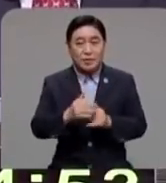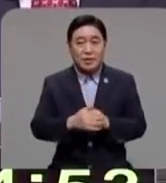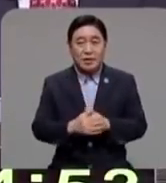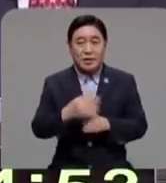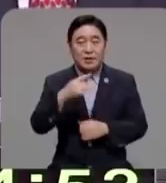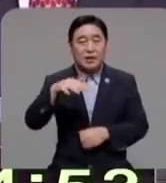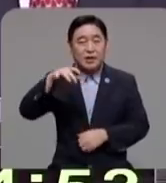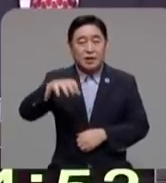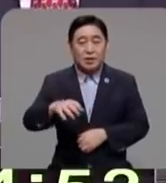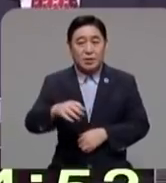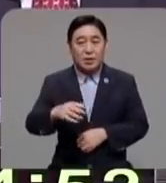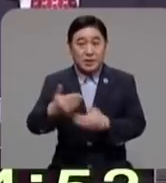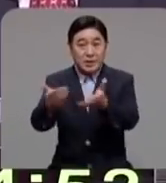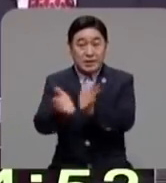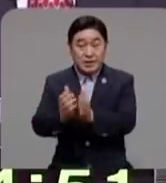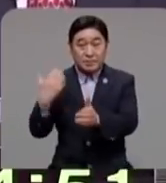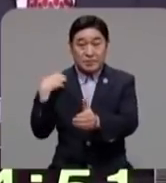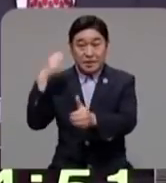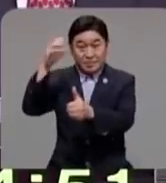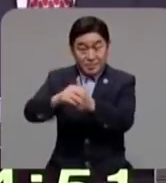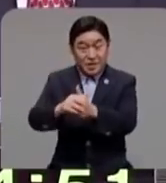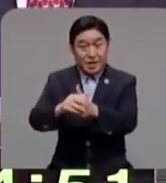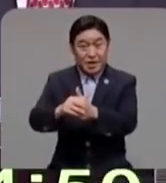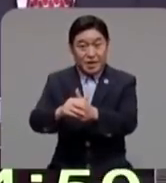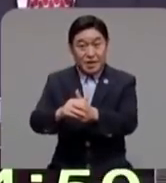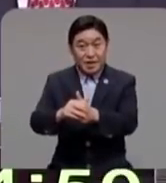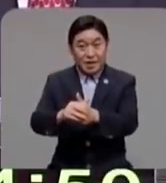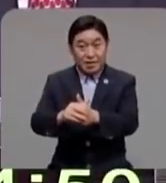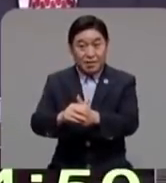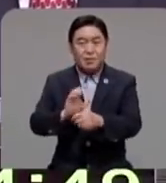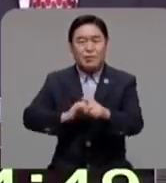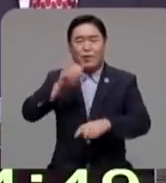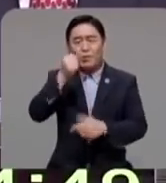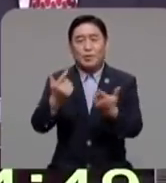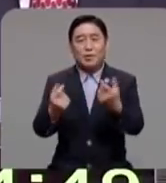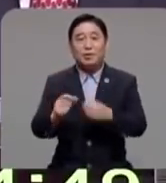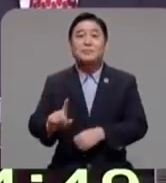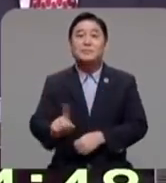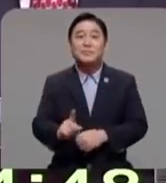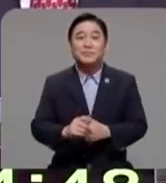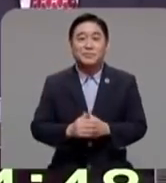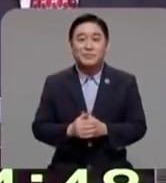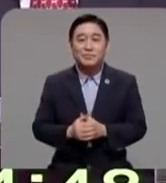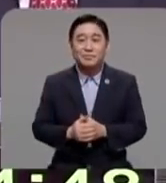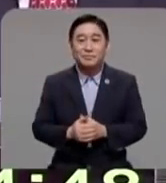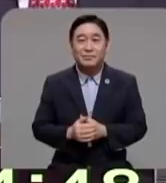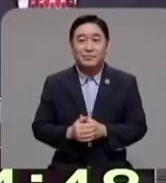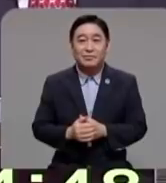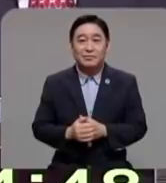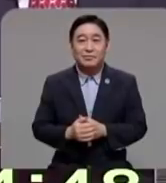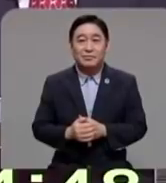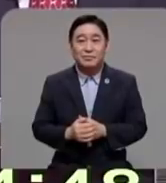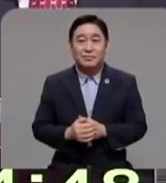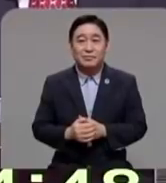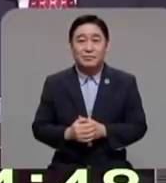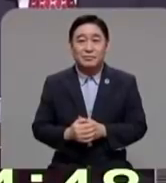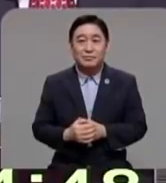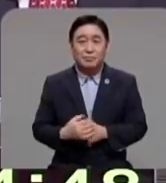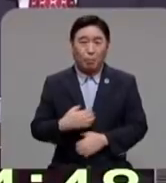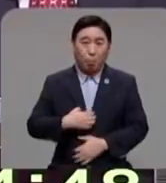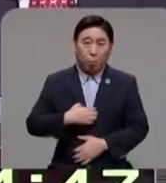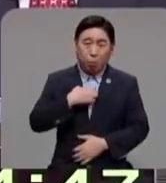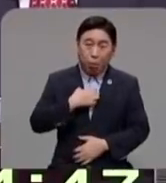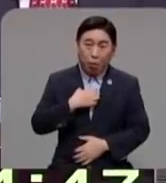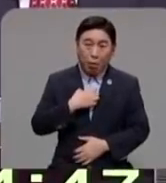비리 TF 총괄 책임자 좀 해주시면 훨씬 좋을 것 같은데 어떻습니까? 아, 역겹지 않습니까? 아니요.